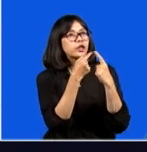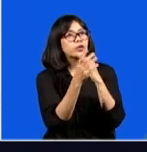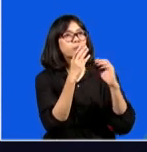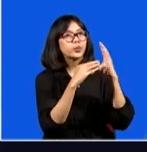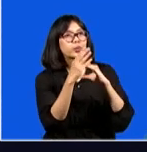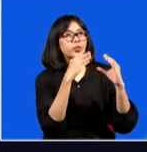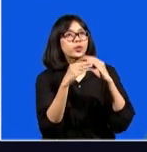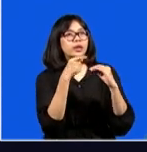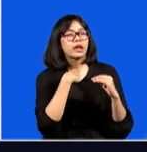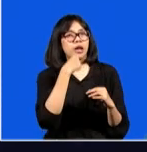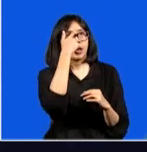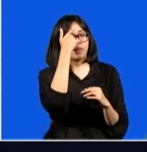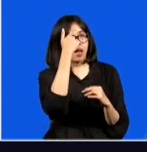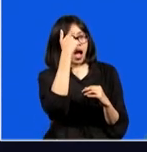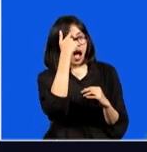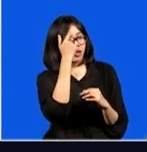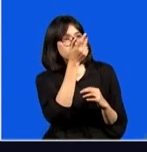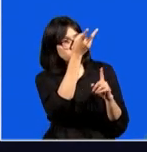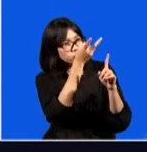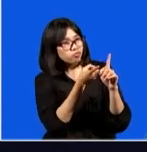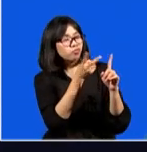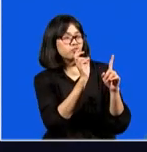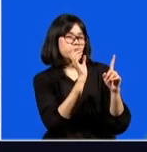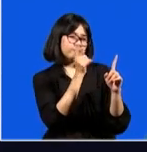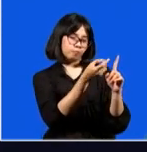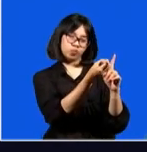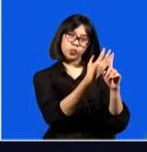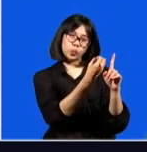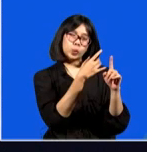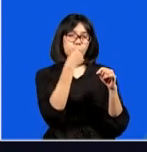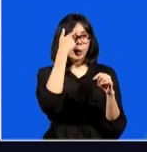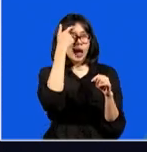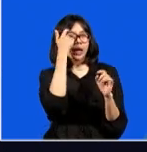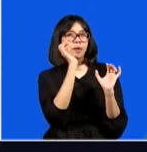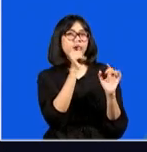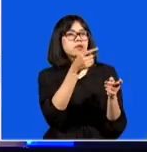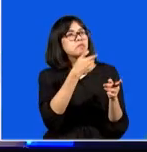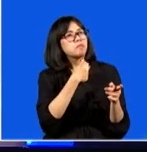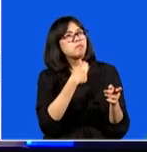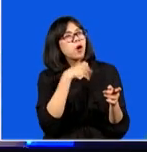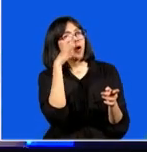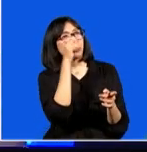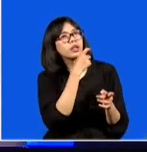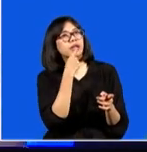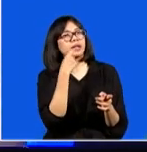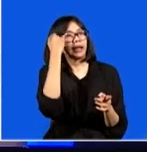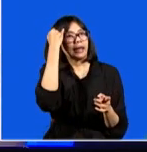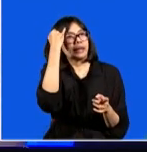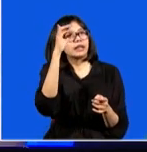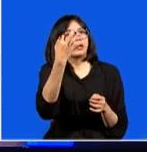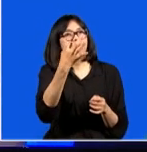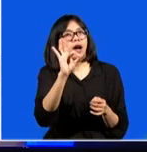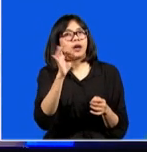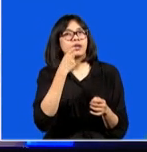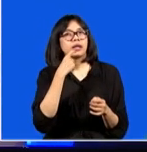luar biasa saya banyak belajar juga dari berbagai macam Inside dari Mbak Maudy dan saya ingin tahu nih Maudy tentang terobosan Merdeka belajar ini